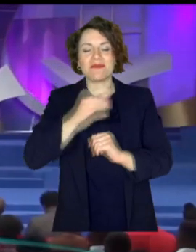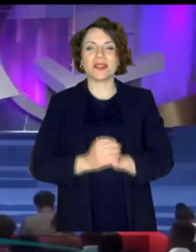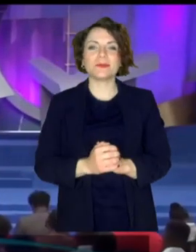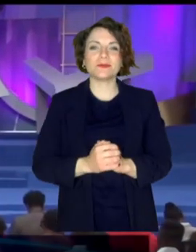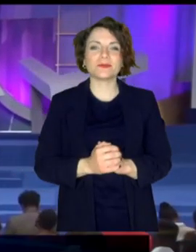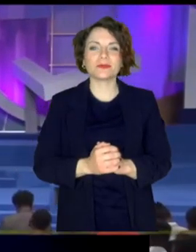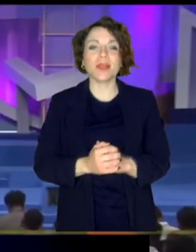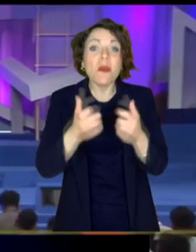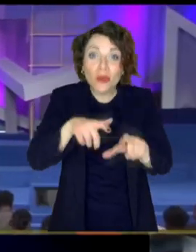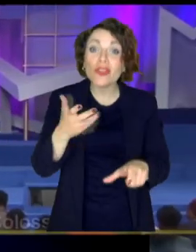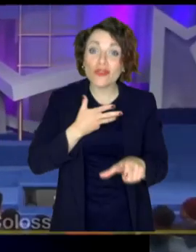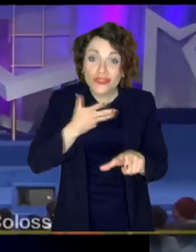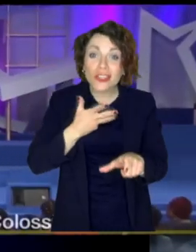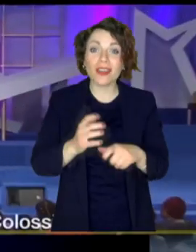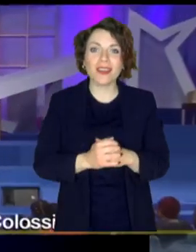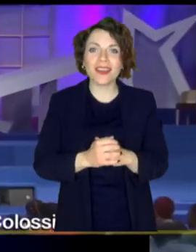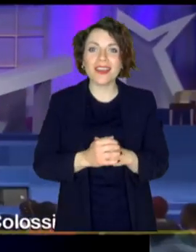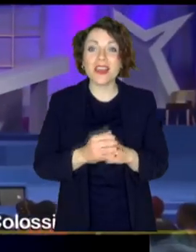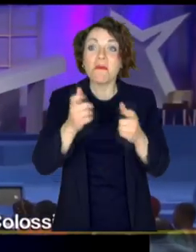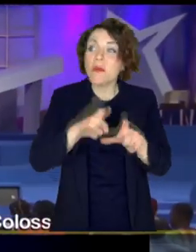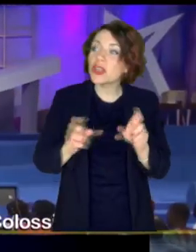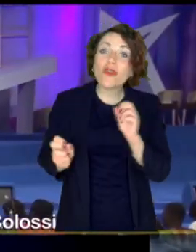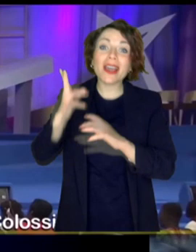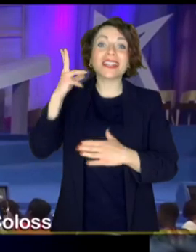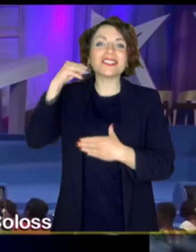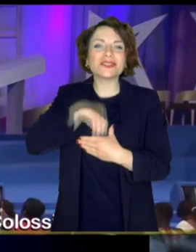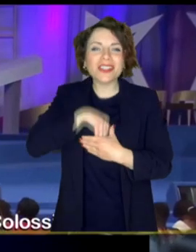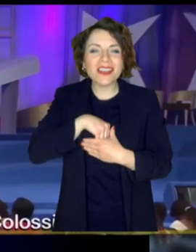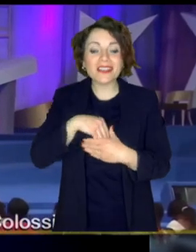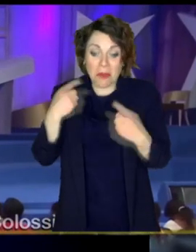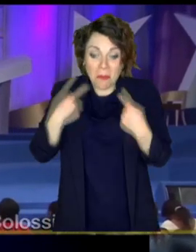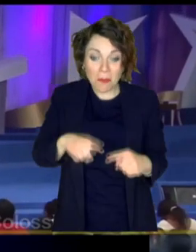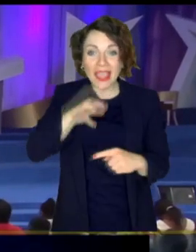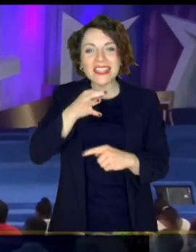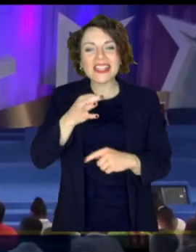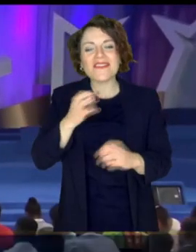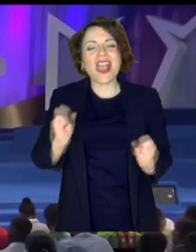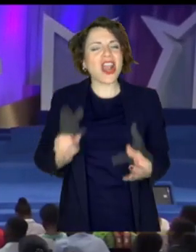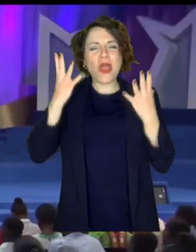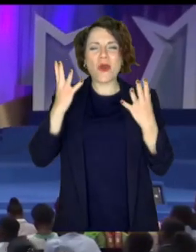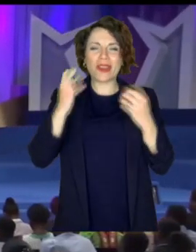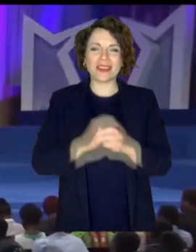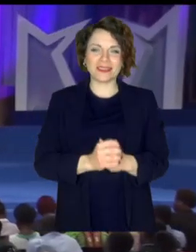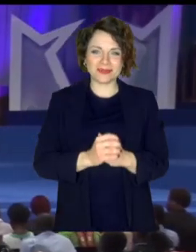E c'è una ragione. Cristo in me, la speranza della gloria.